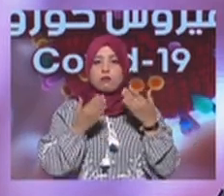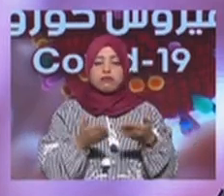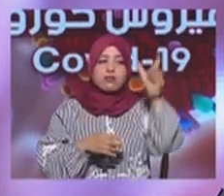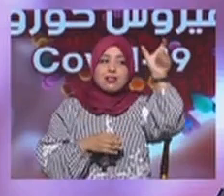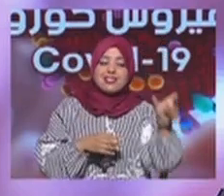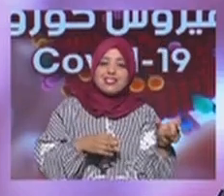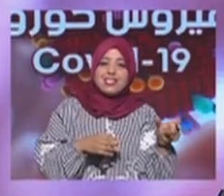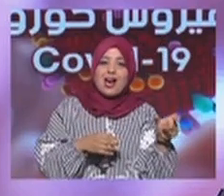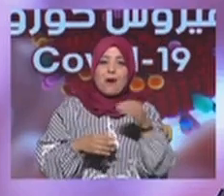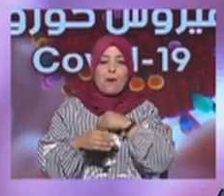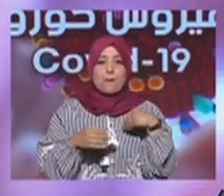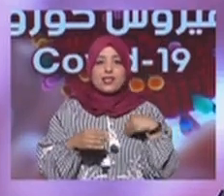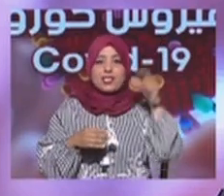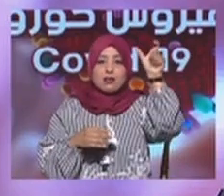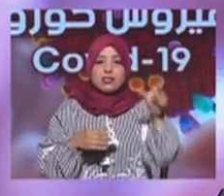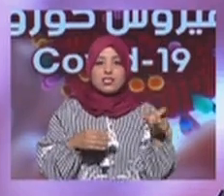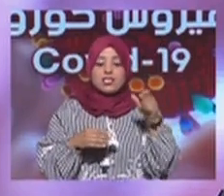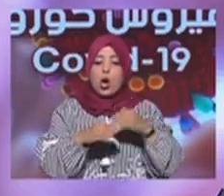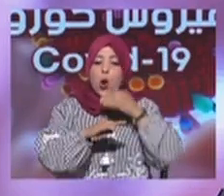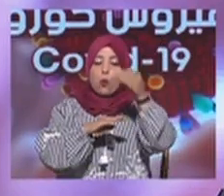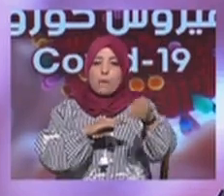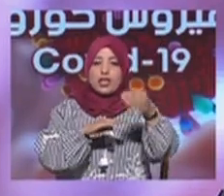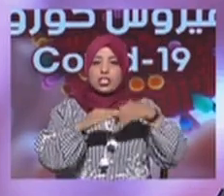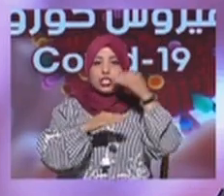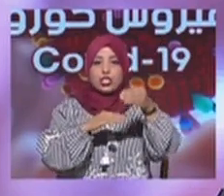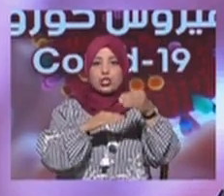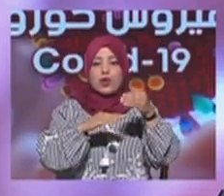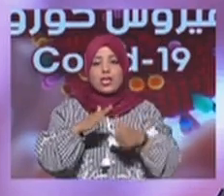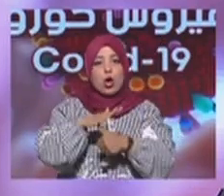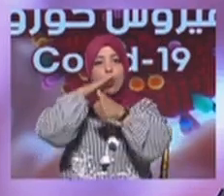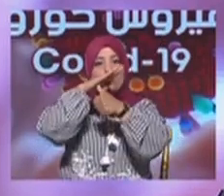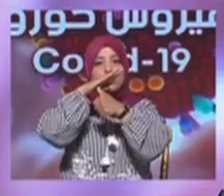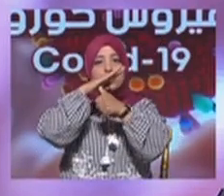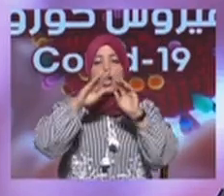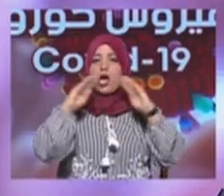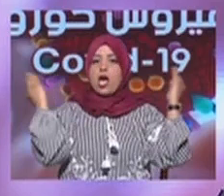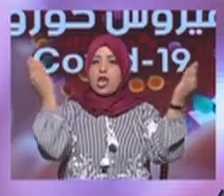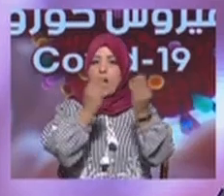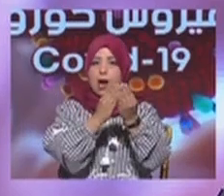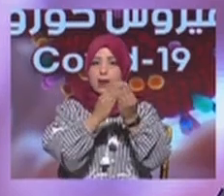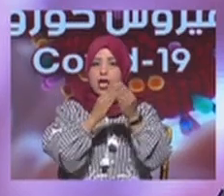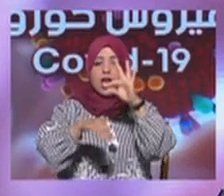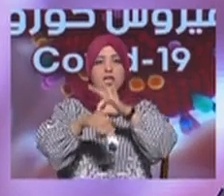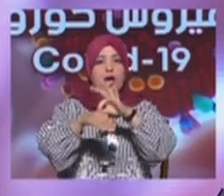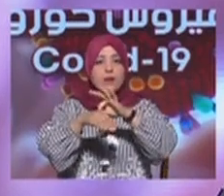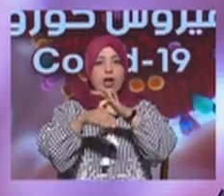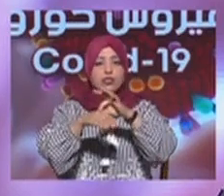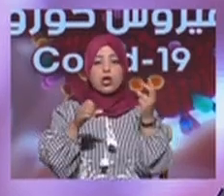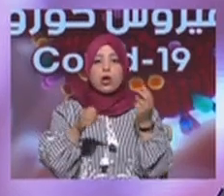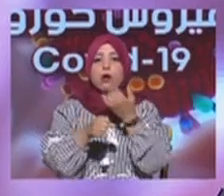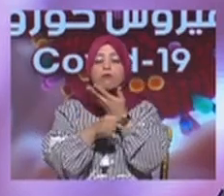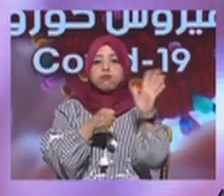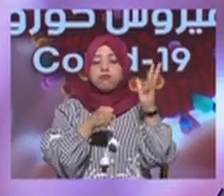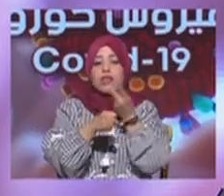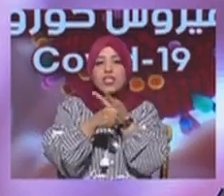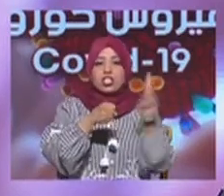في الأستوديو بعد قليل، اللي هي مديرة العامة متاع المرصد الوطني للأمراض الجديدة والمستجدة. إذا دكتورة